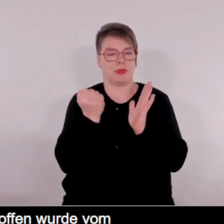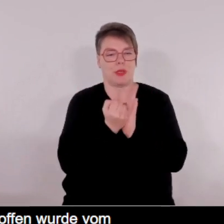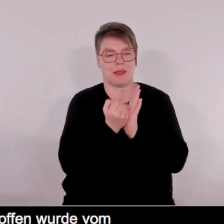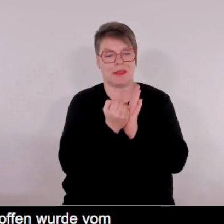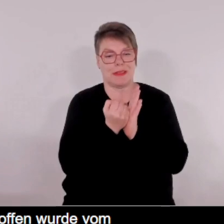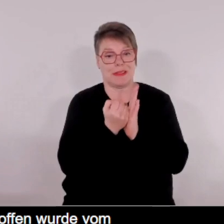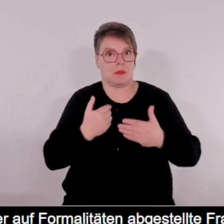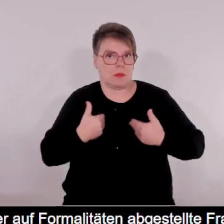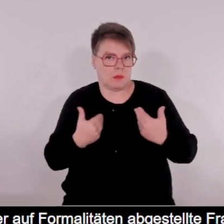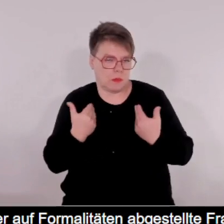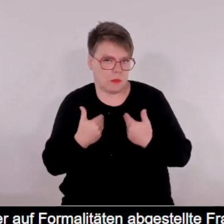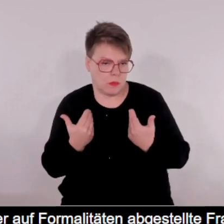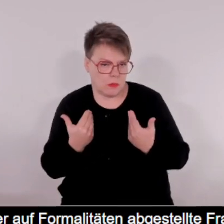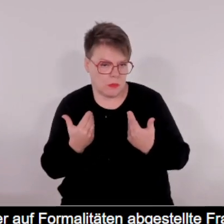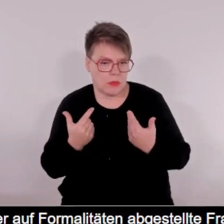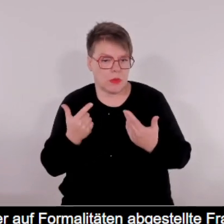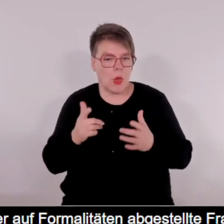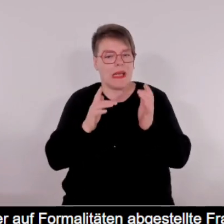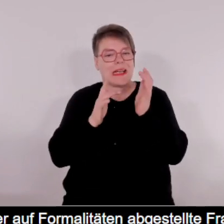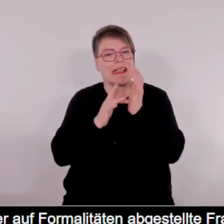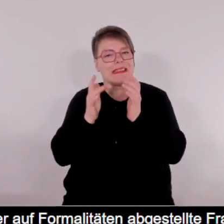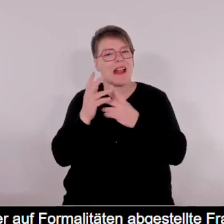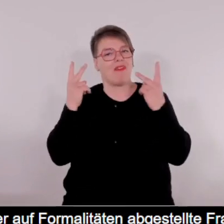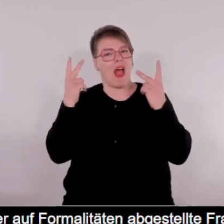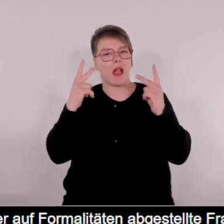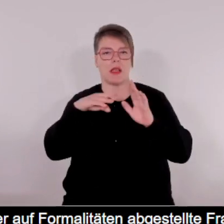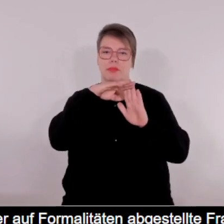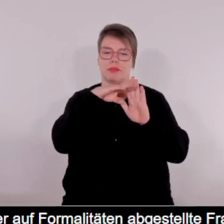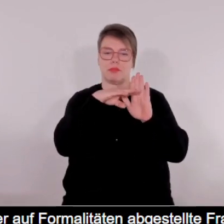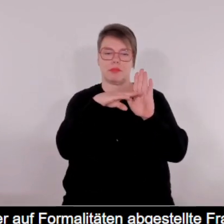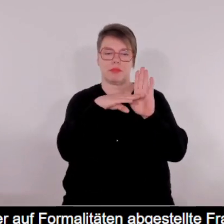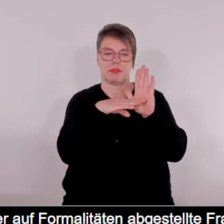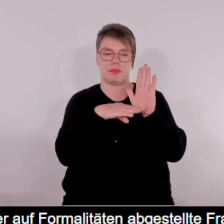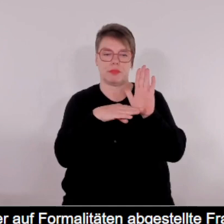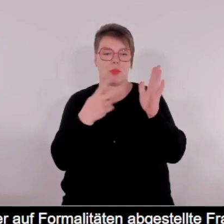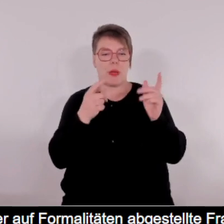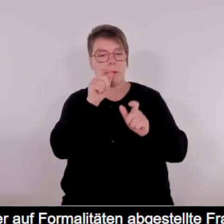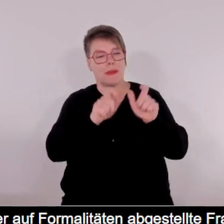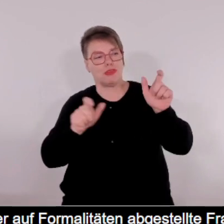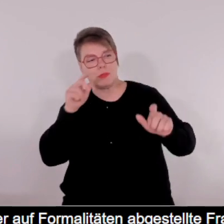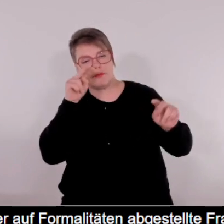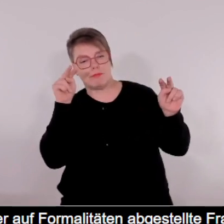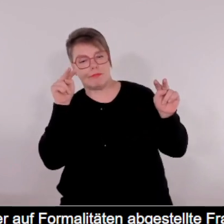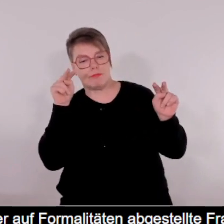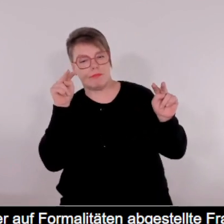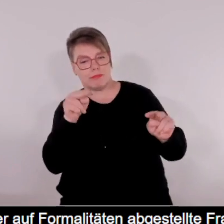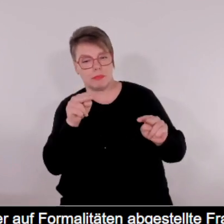Aber eben das Herkommen unseres Wertesystems und die historische Begründung und die geistesgeschichtliche